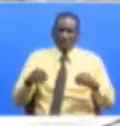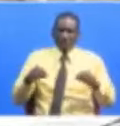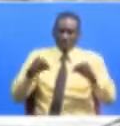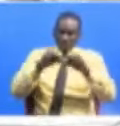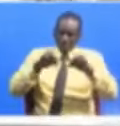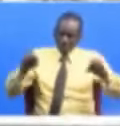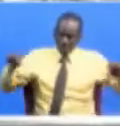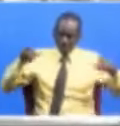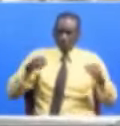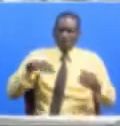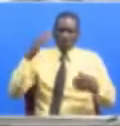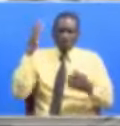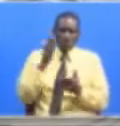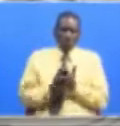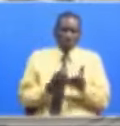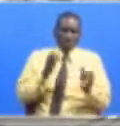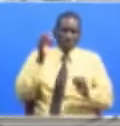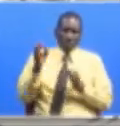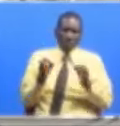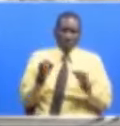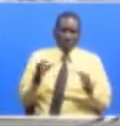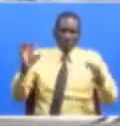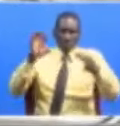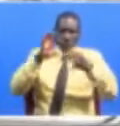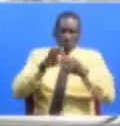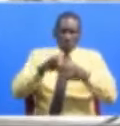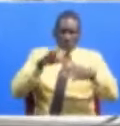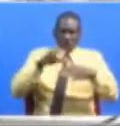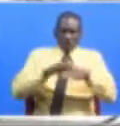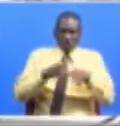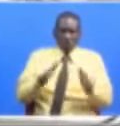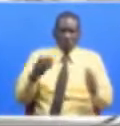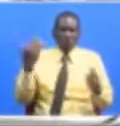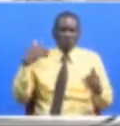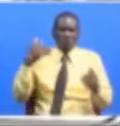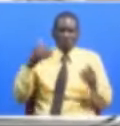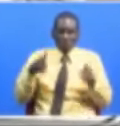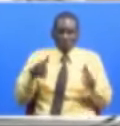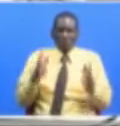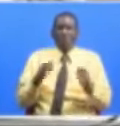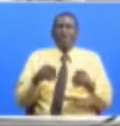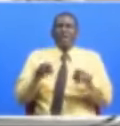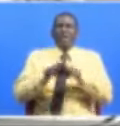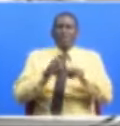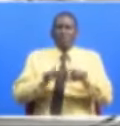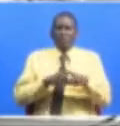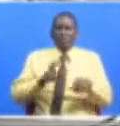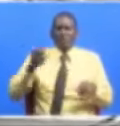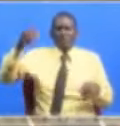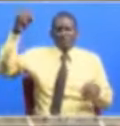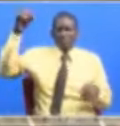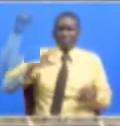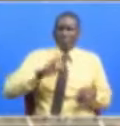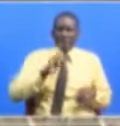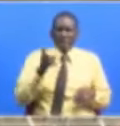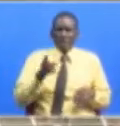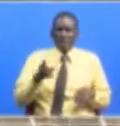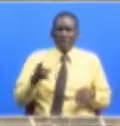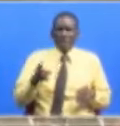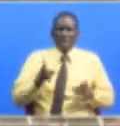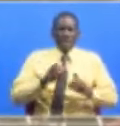nyaya hizo kubaini iwapo ziliunganishwa kwa njia za ukora. Hata hivyo, licha ya Kenya Power kukana